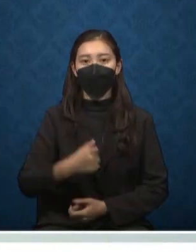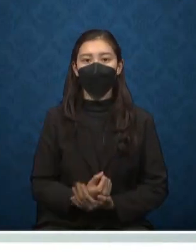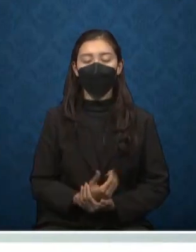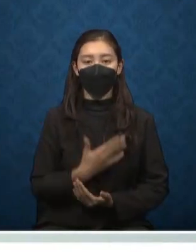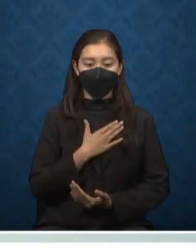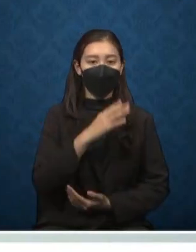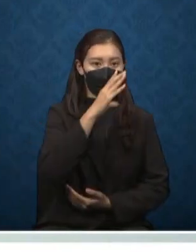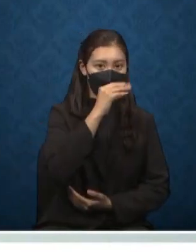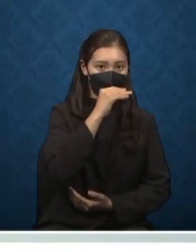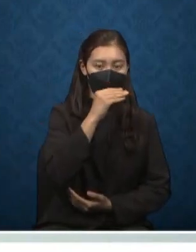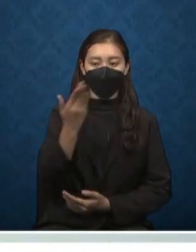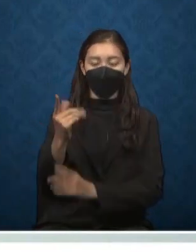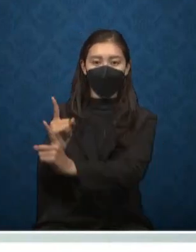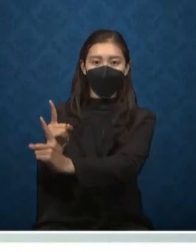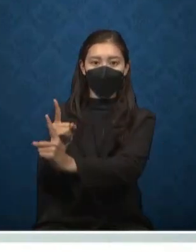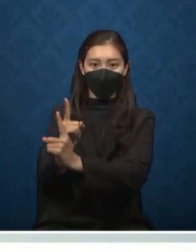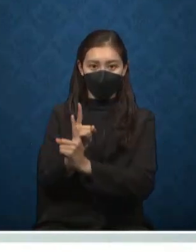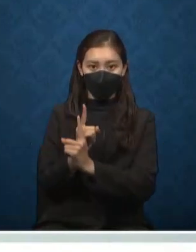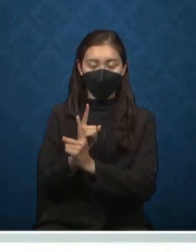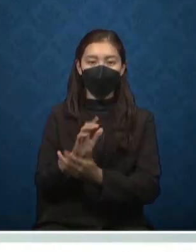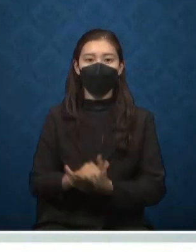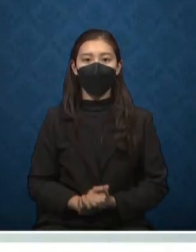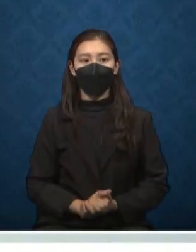ดังนี้